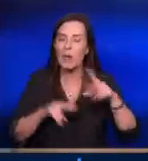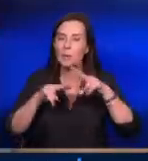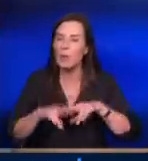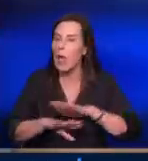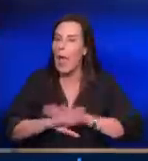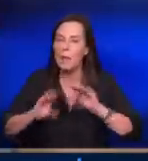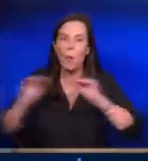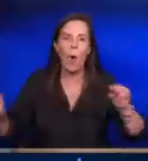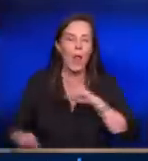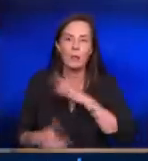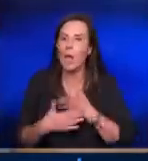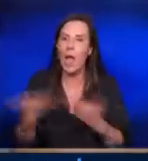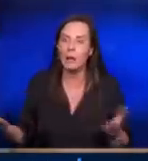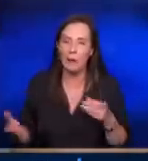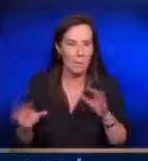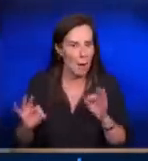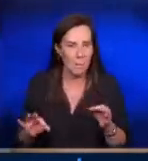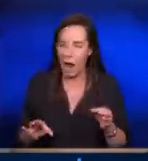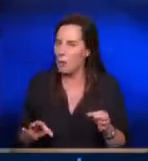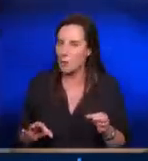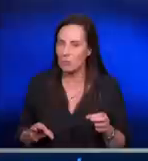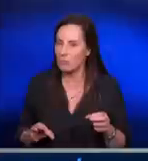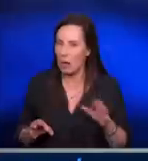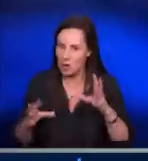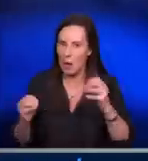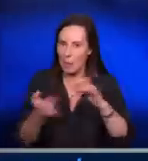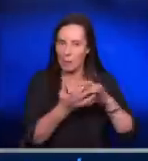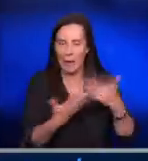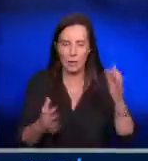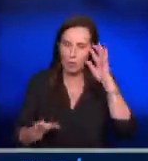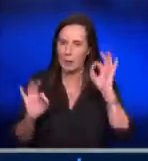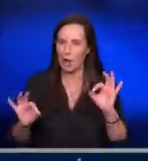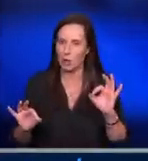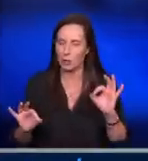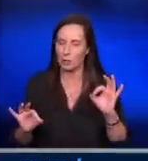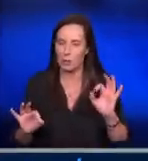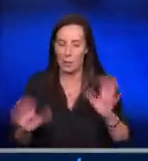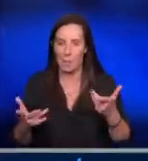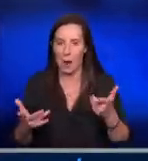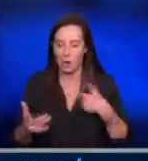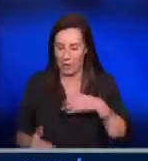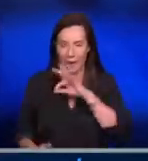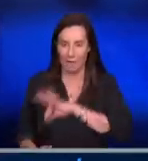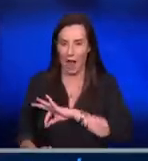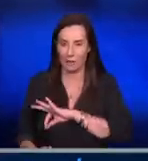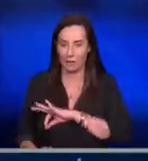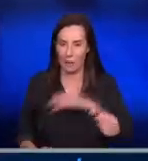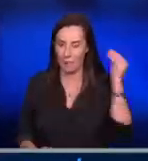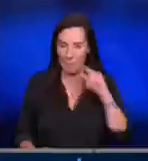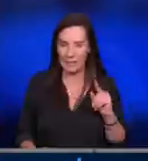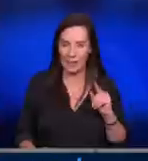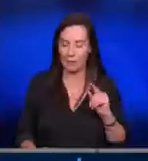בלי מורה לאנגלית. וזה ממש לא מצב יוצא דופן. אין שום פרופורציה בין מה שהרווחתי בבית